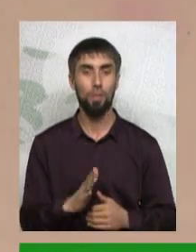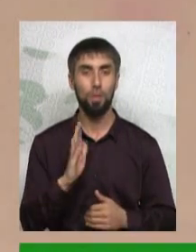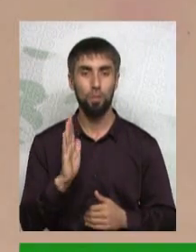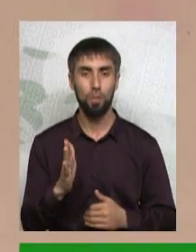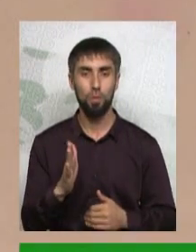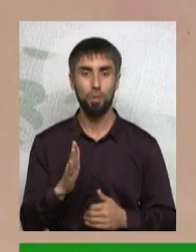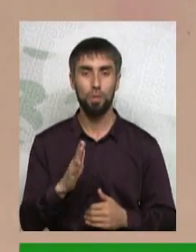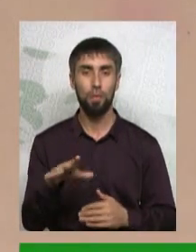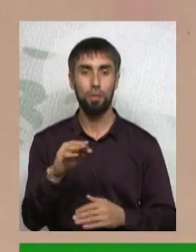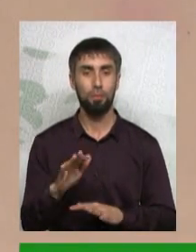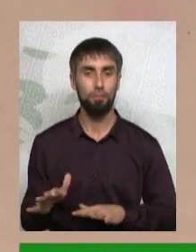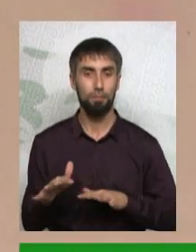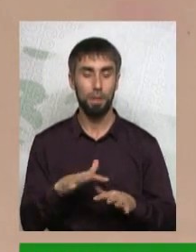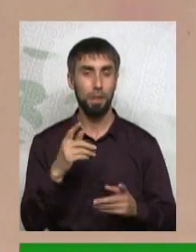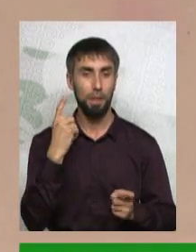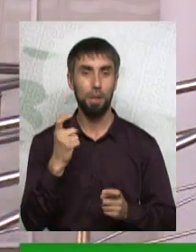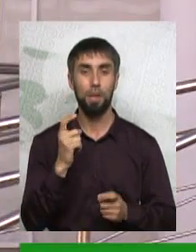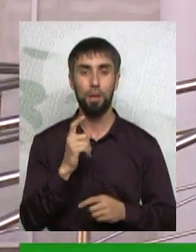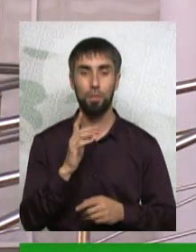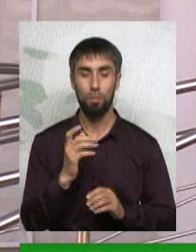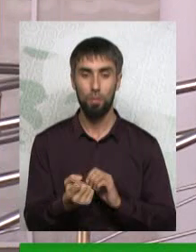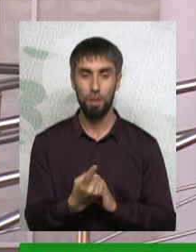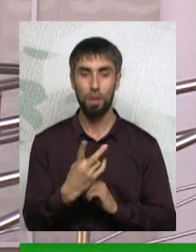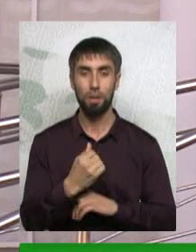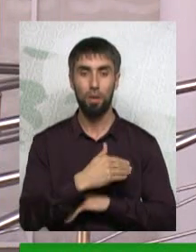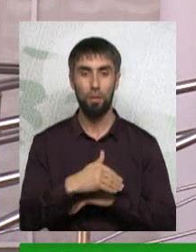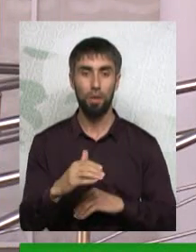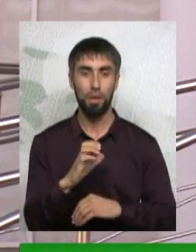будут укрываться жильцы. Информация появится на официальных